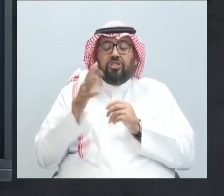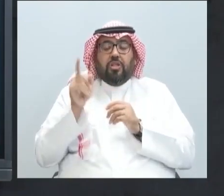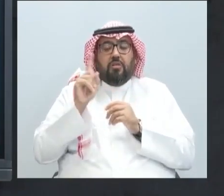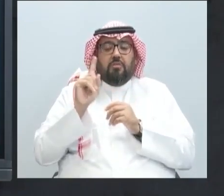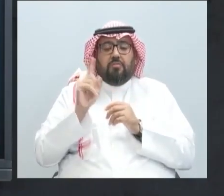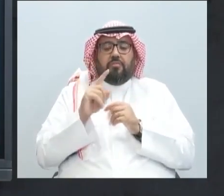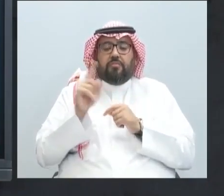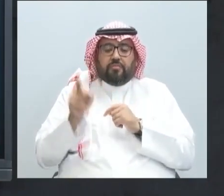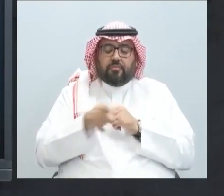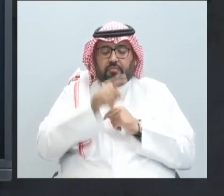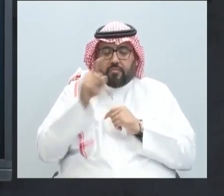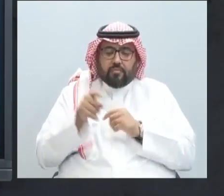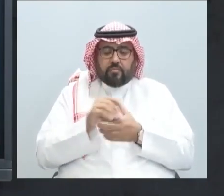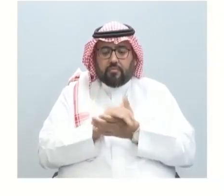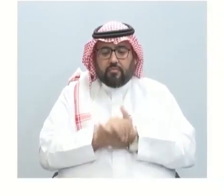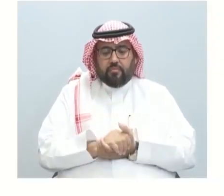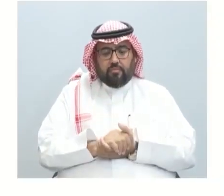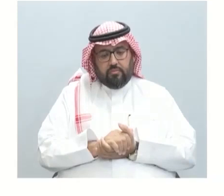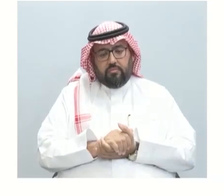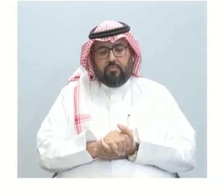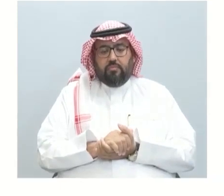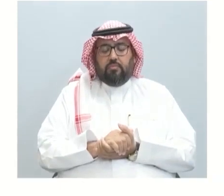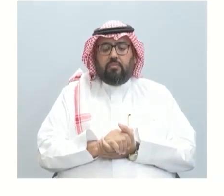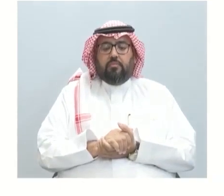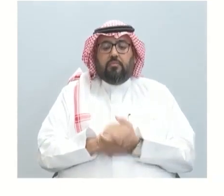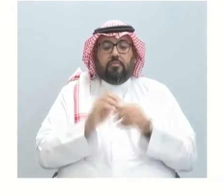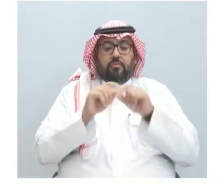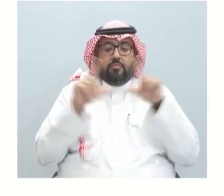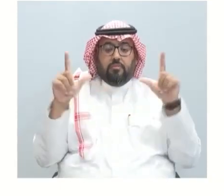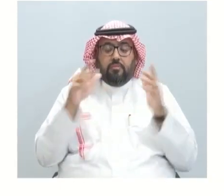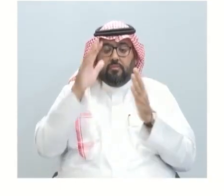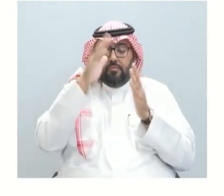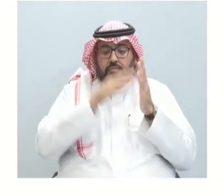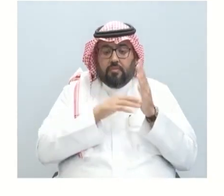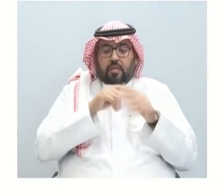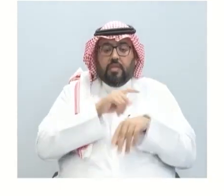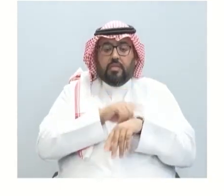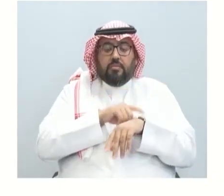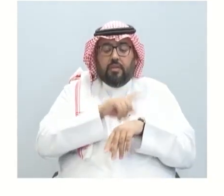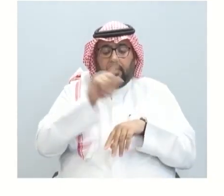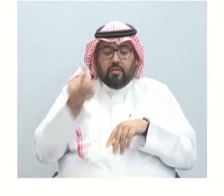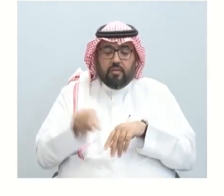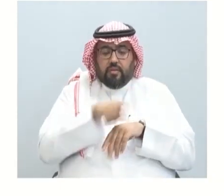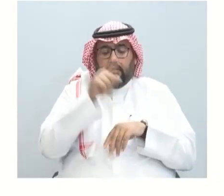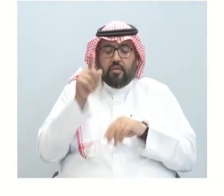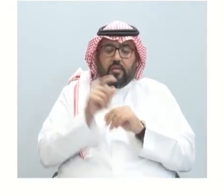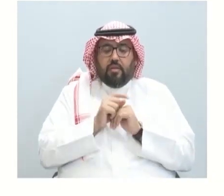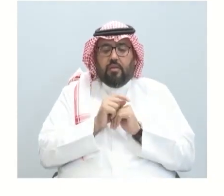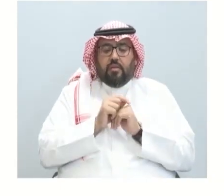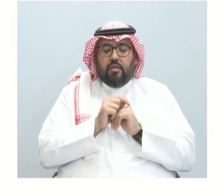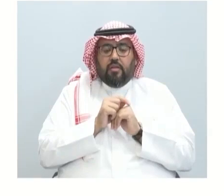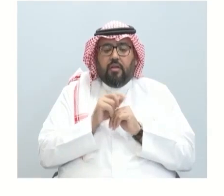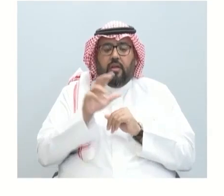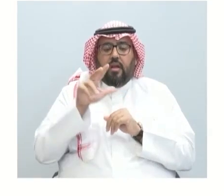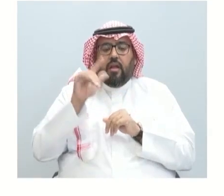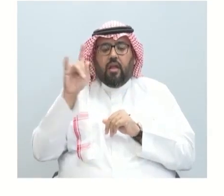الخلايا غير منقسمه ايضا ظهر معنى على مستوى زمن دوره الخليه بان معظم الخلايا الحيوانيه